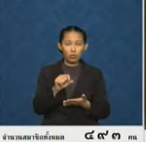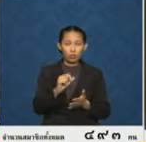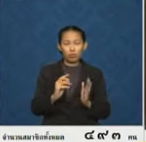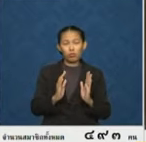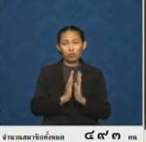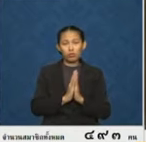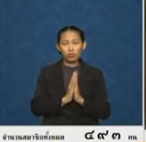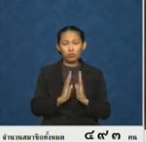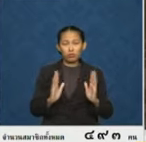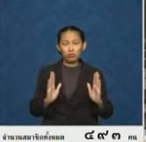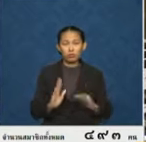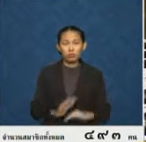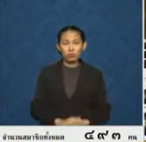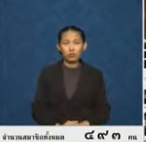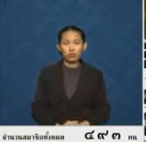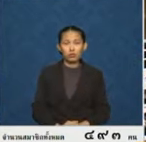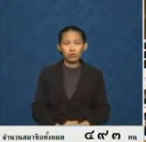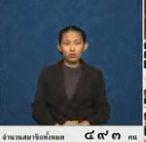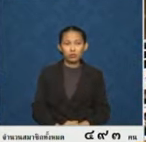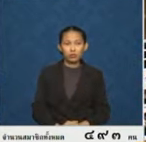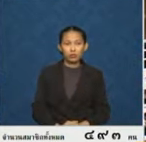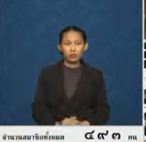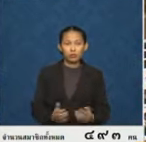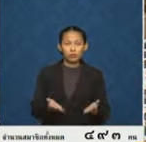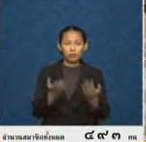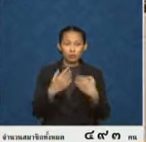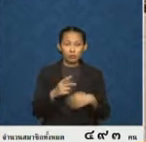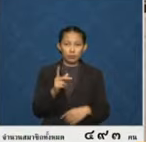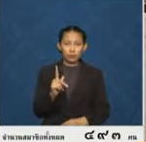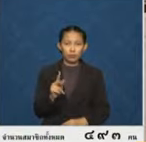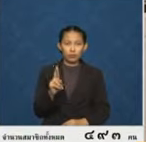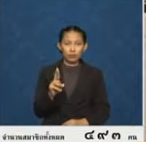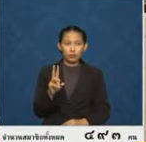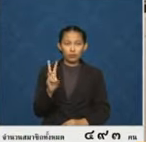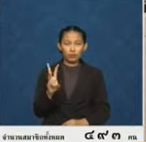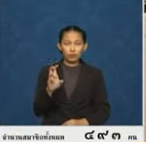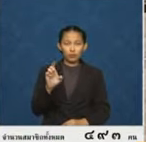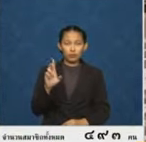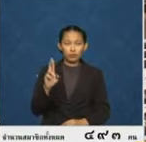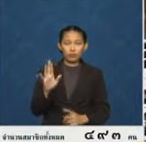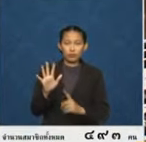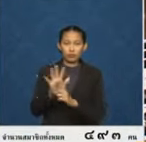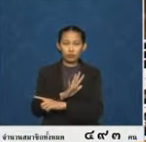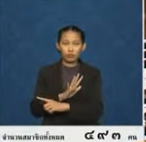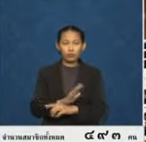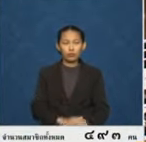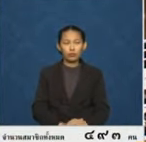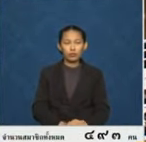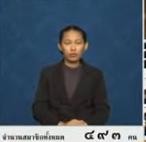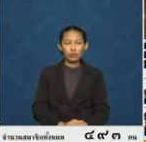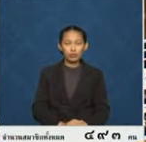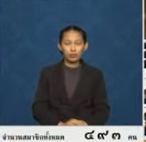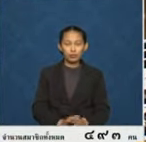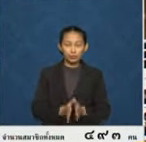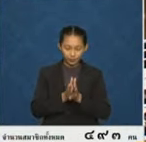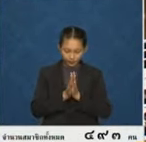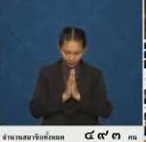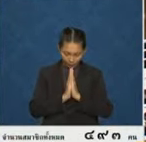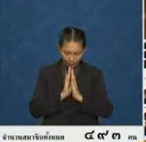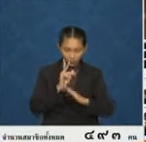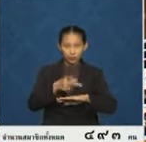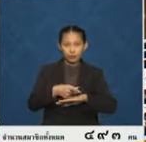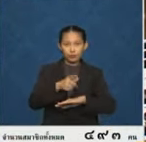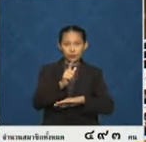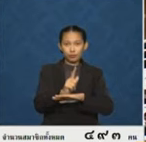ขอบคุณครับขอบคุณครับต่อไปท่านกรวีสารคำครับเชิญครับกราบเรียนท่านประธาน